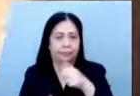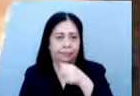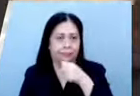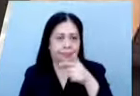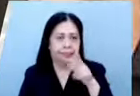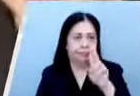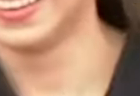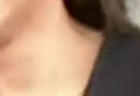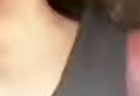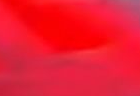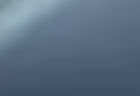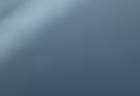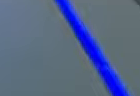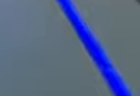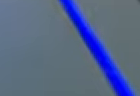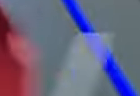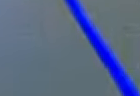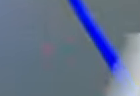24 oras.